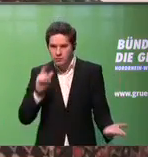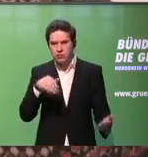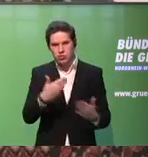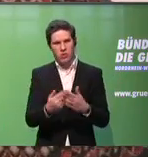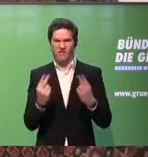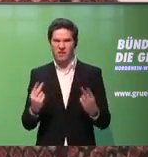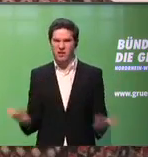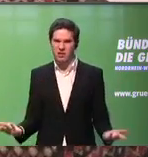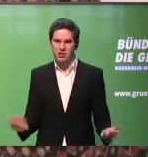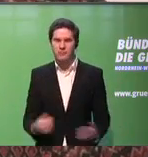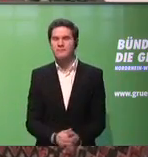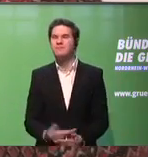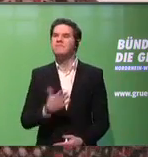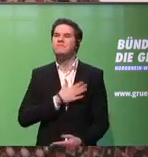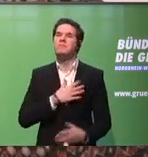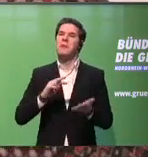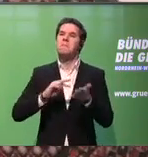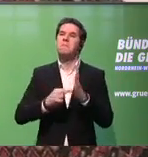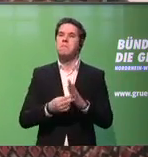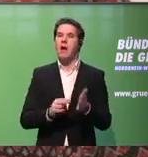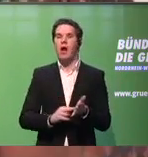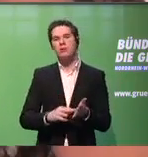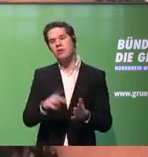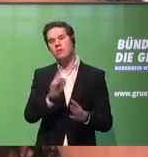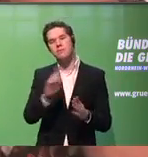vorgenommen haben, ist bis zum